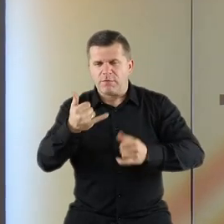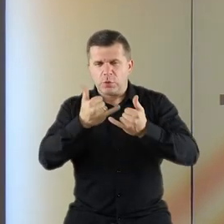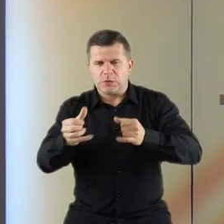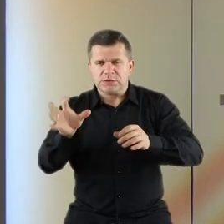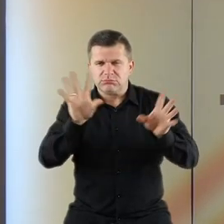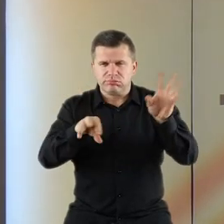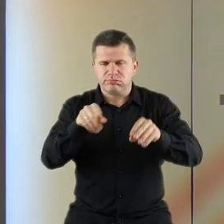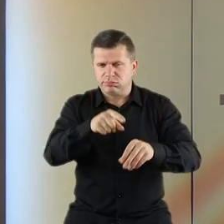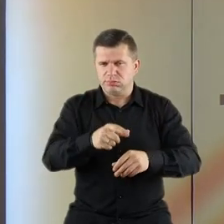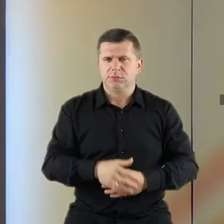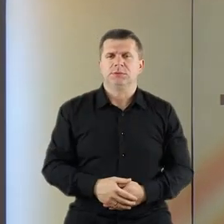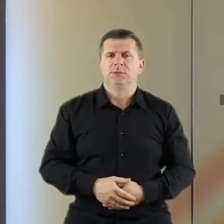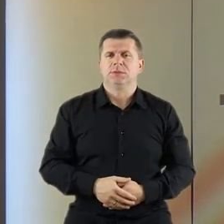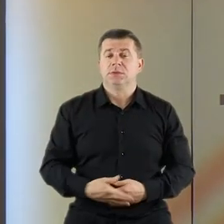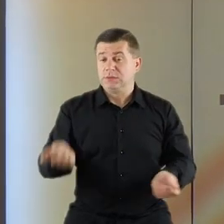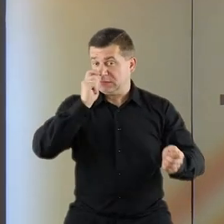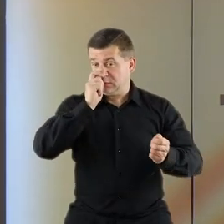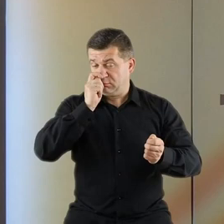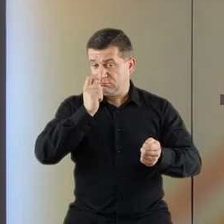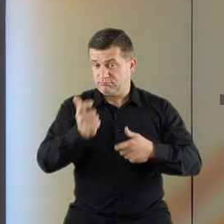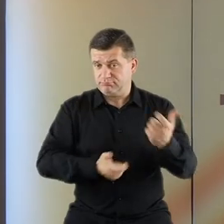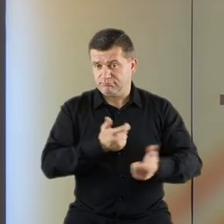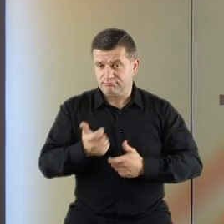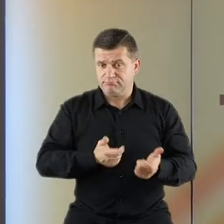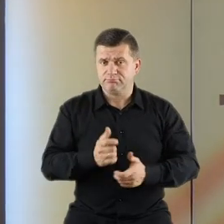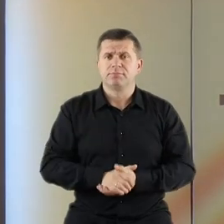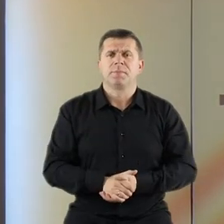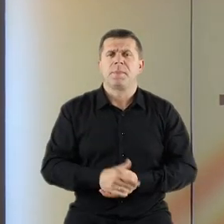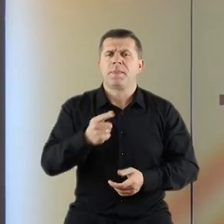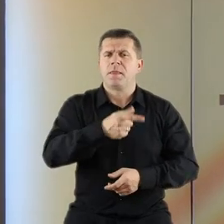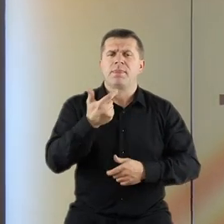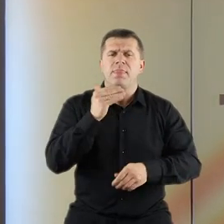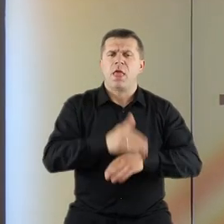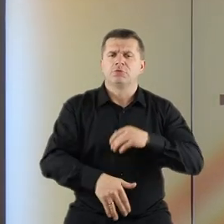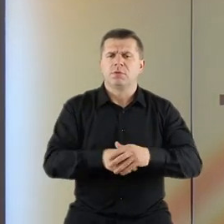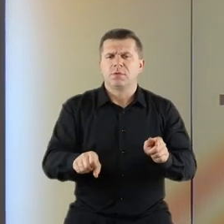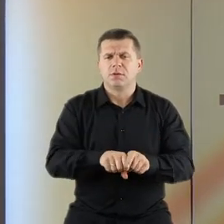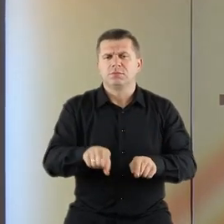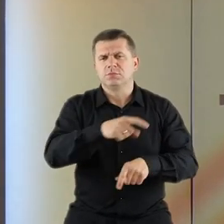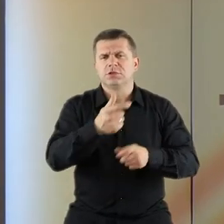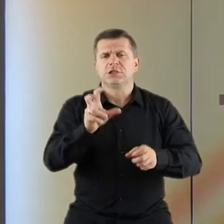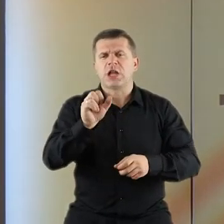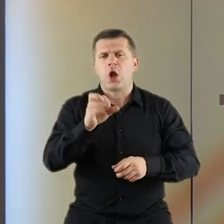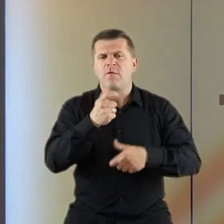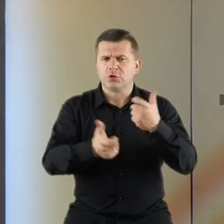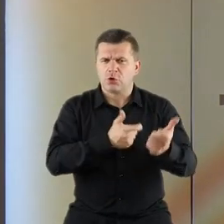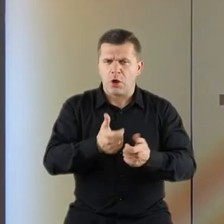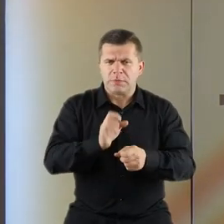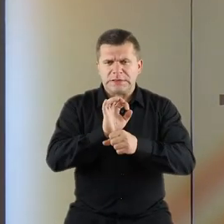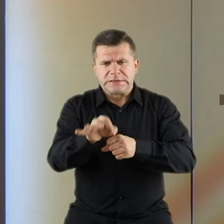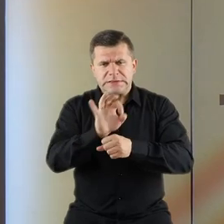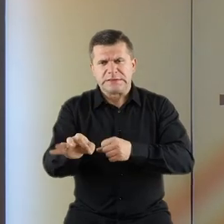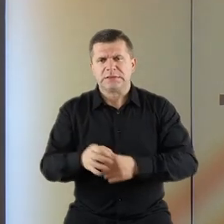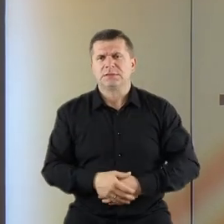czarownikami tak dalej sprawdzamy sprawcami nieszczęścia są cioty tutaj czarownicę